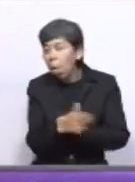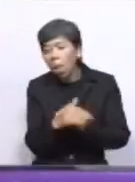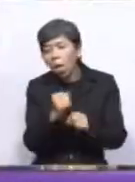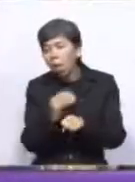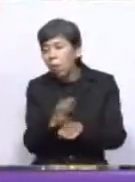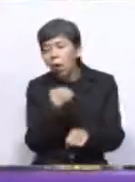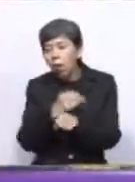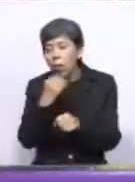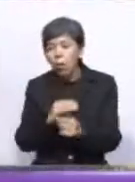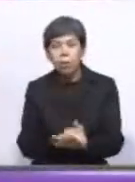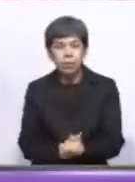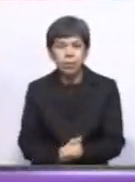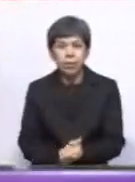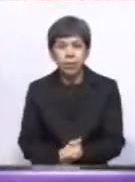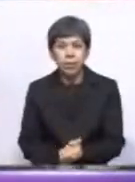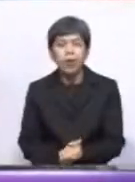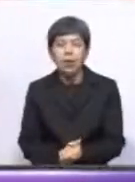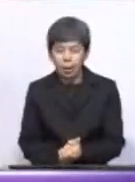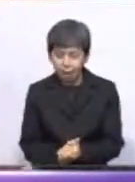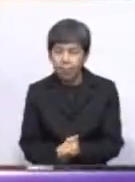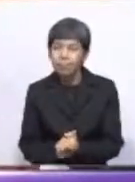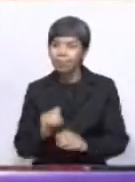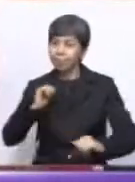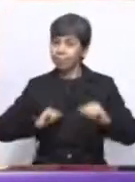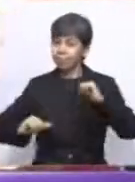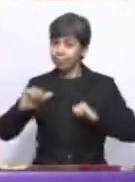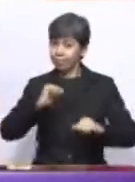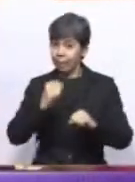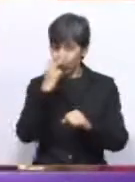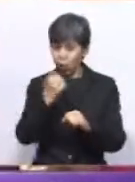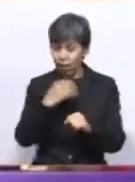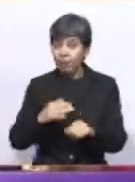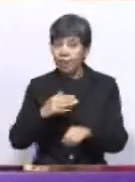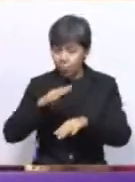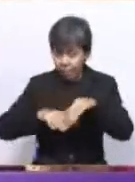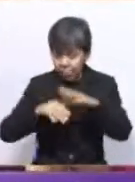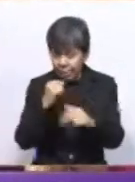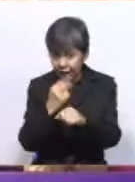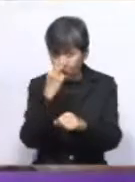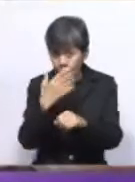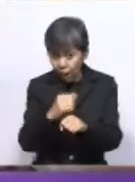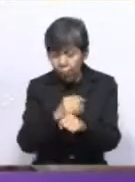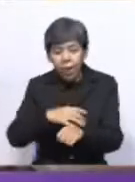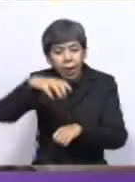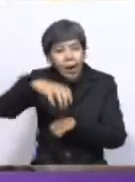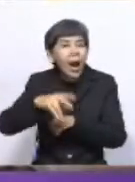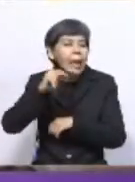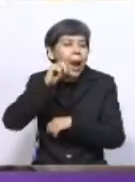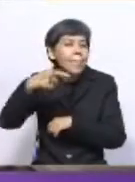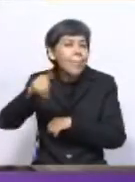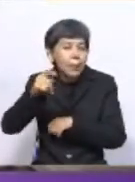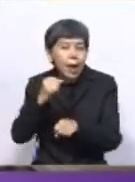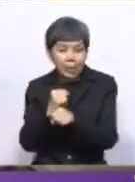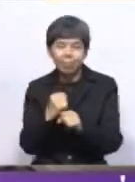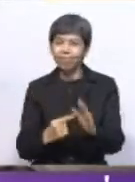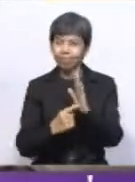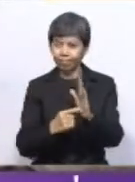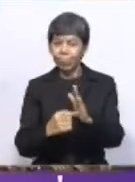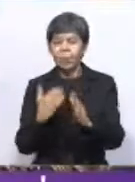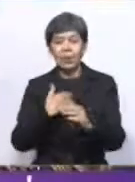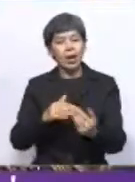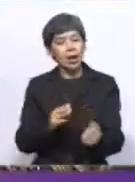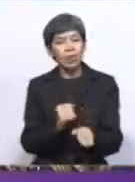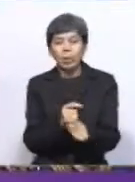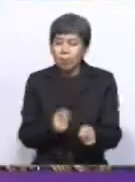ละ นอกจากการแสดงทางหัตถกรรมแล้วนะครับที่ซุ้มของการประปากรุงเทพครับก็ได้มีการแสดงจากชมรม